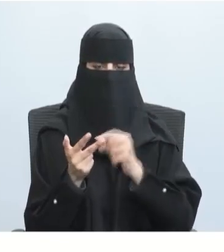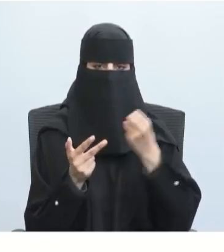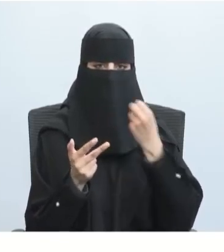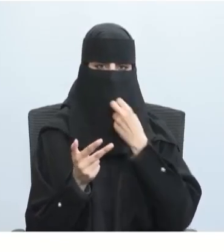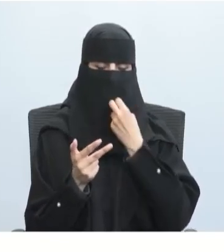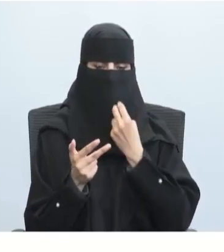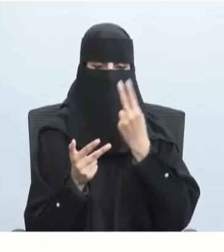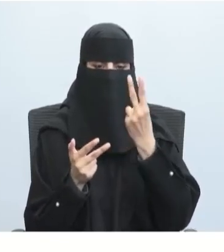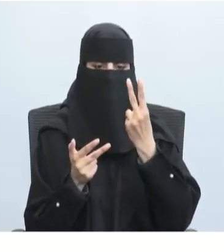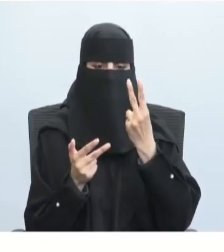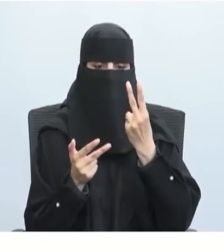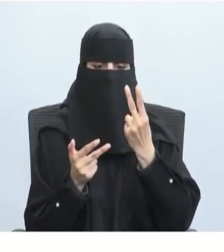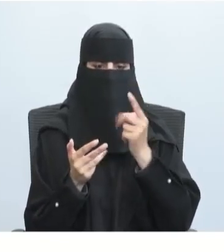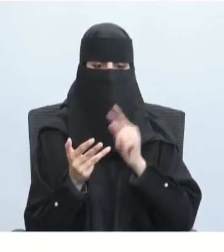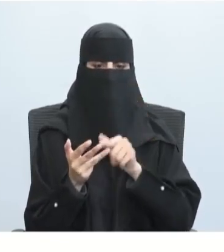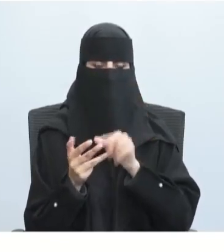السنه